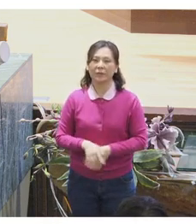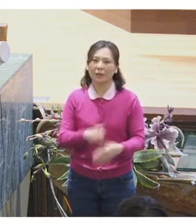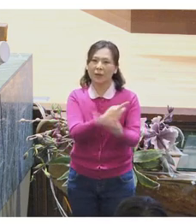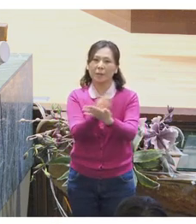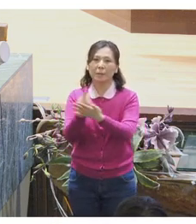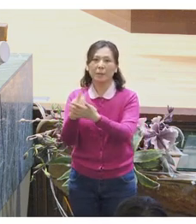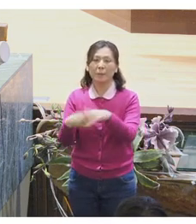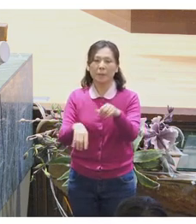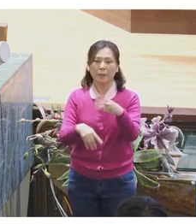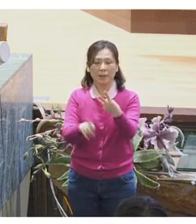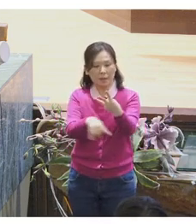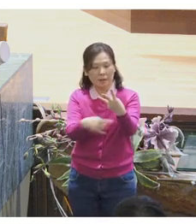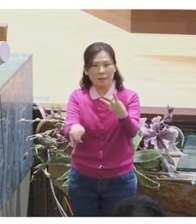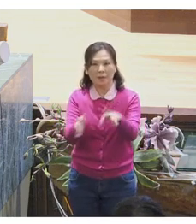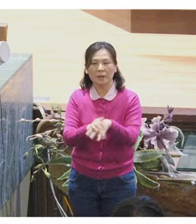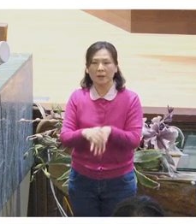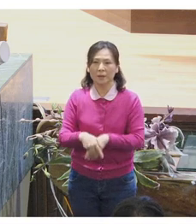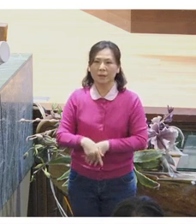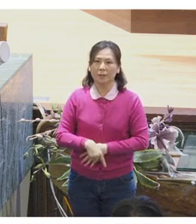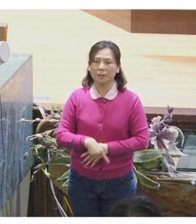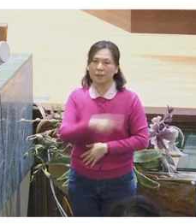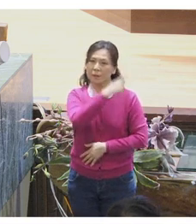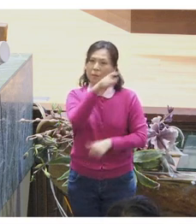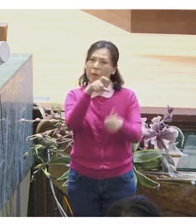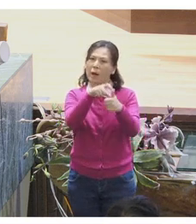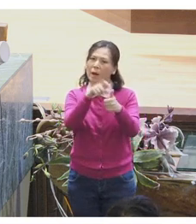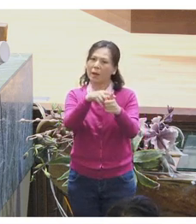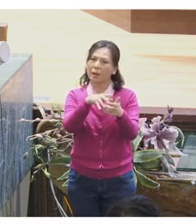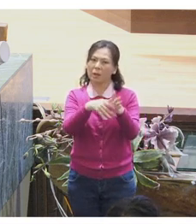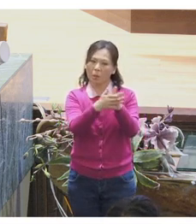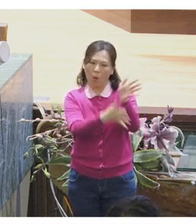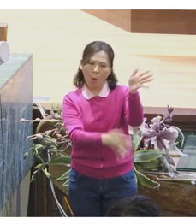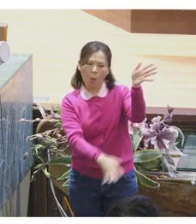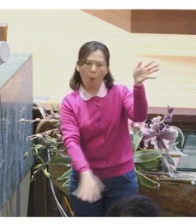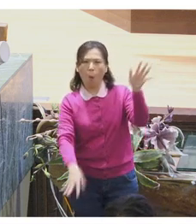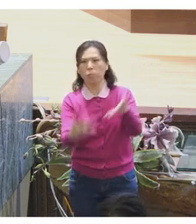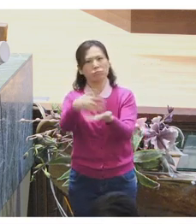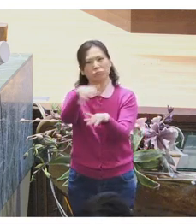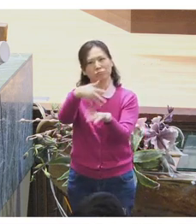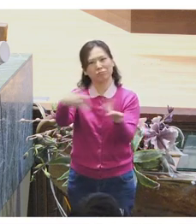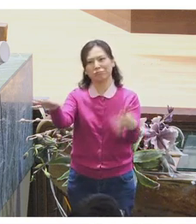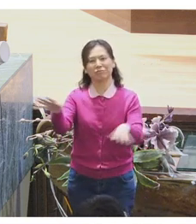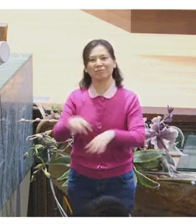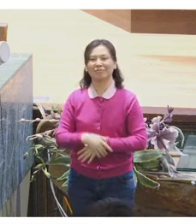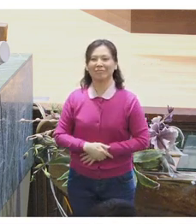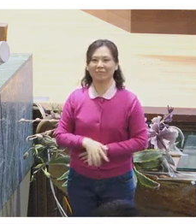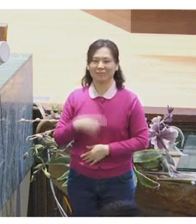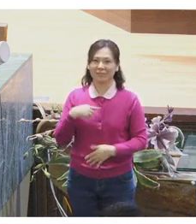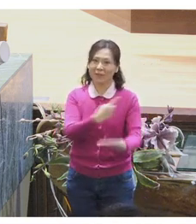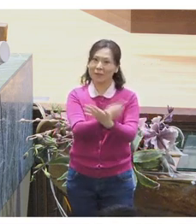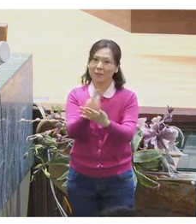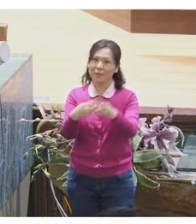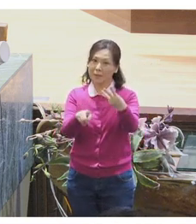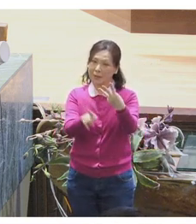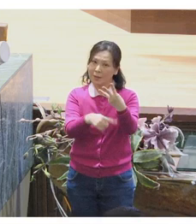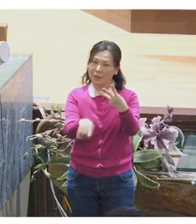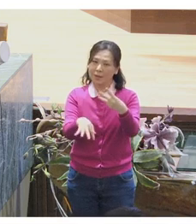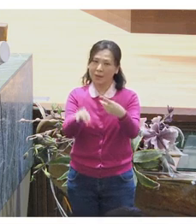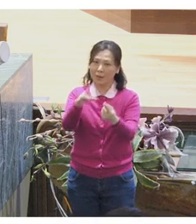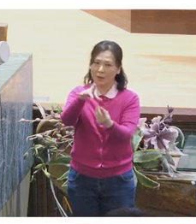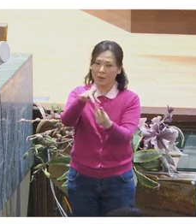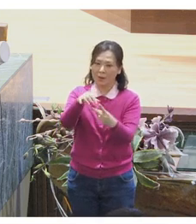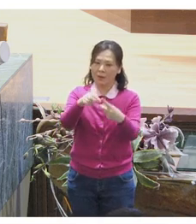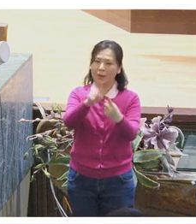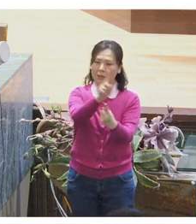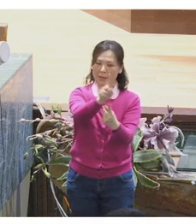者，其实大家题目太踊跃了，就谢谢大家，大家题目太踊跃，我们时间太少了。那我每一个讲者会挑一题，